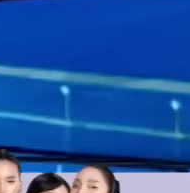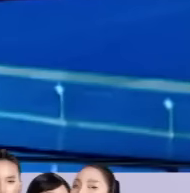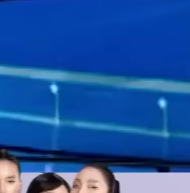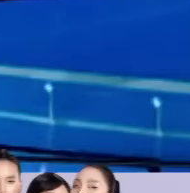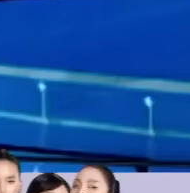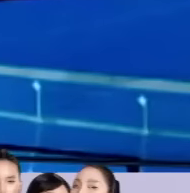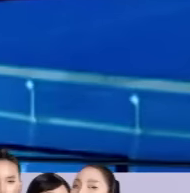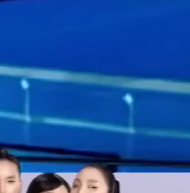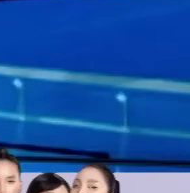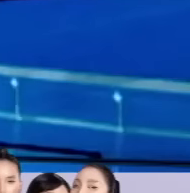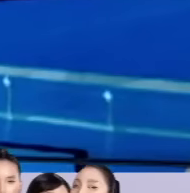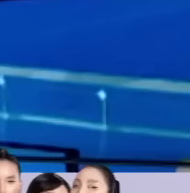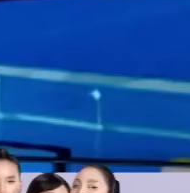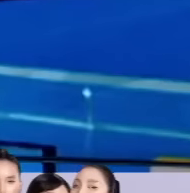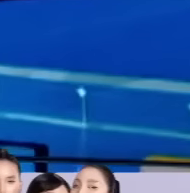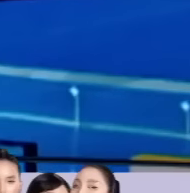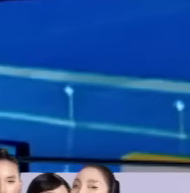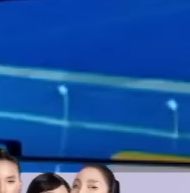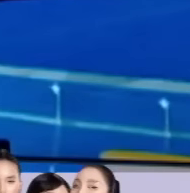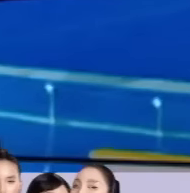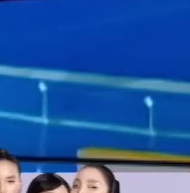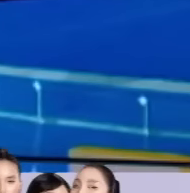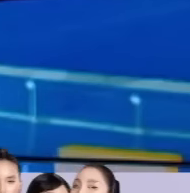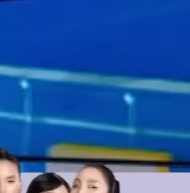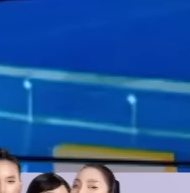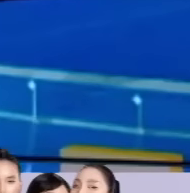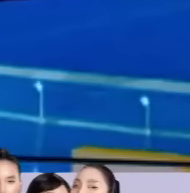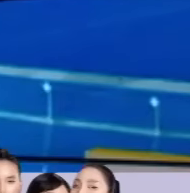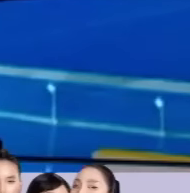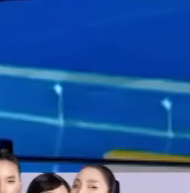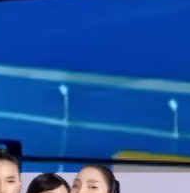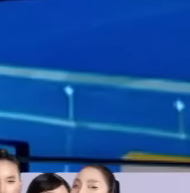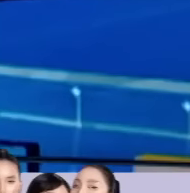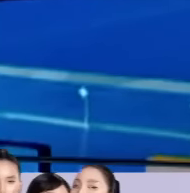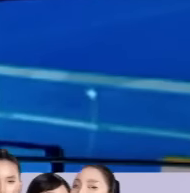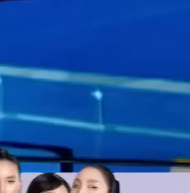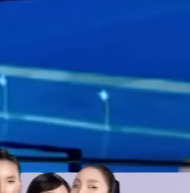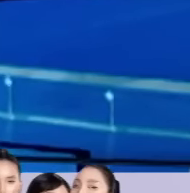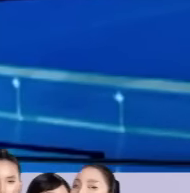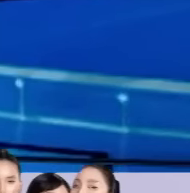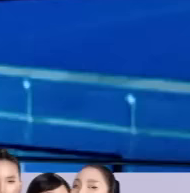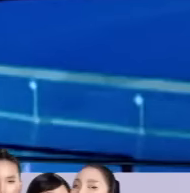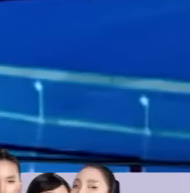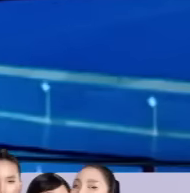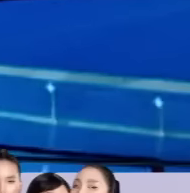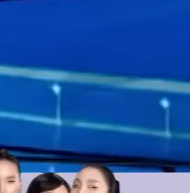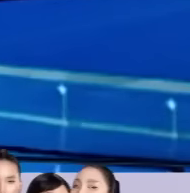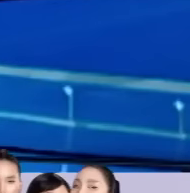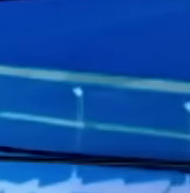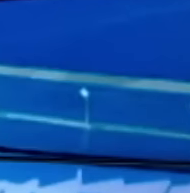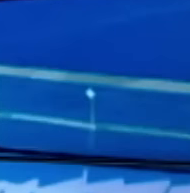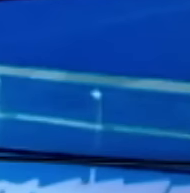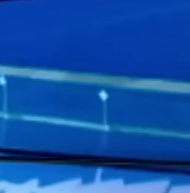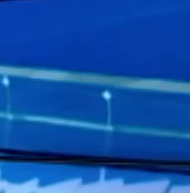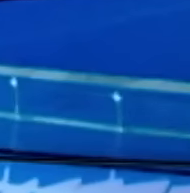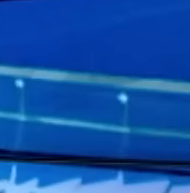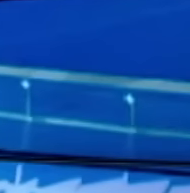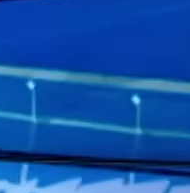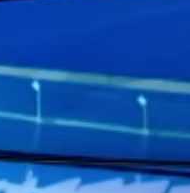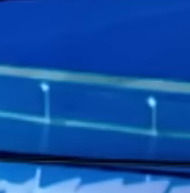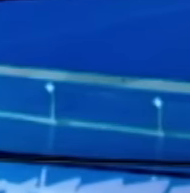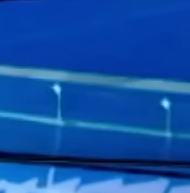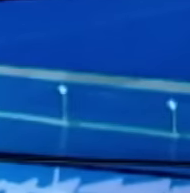Eksploitasi anak yang disiarkan langsung melalui media sosial dibongkar polisi di Cirebon, Jawa Barat. Para pelaku incar korban dengan